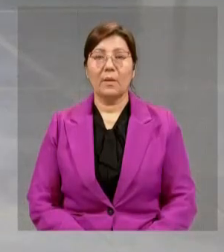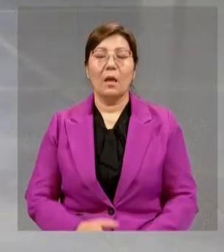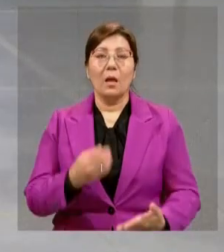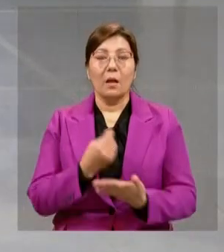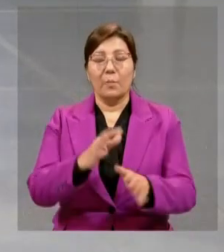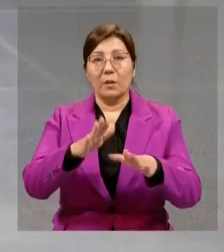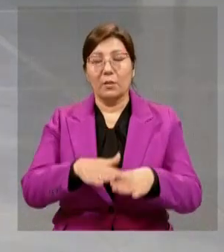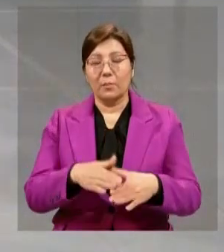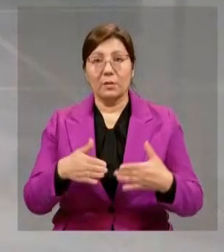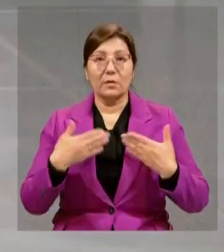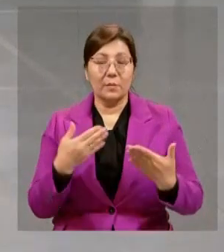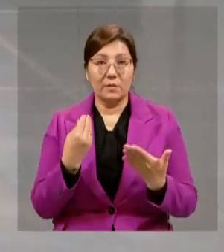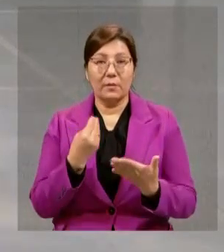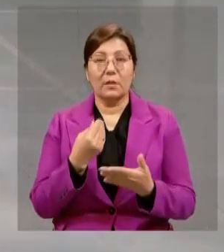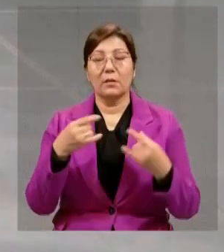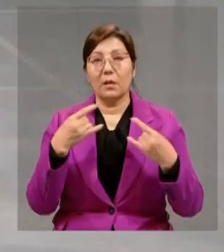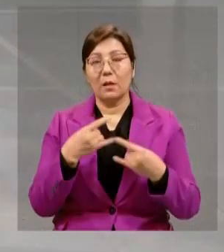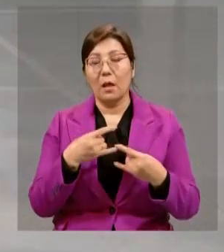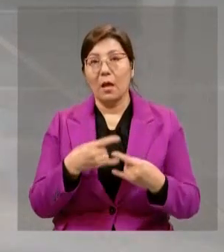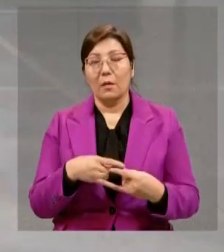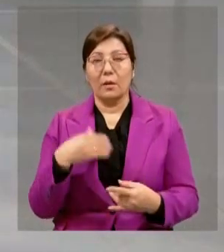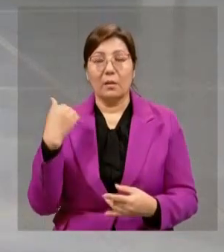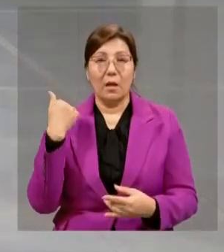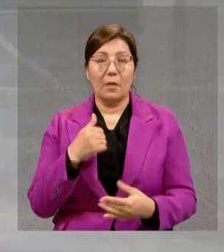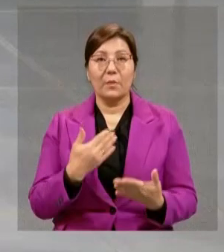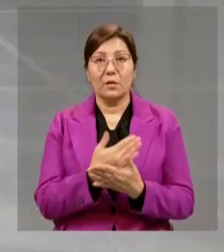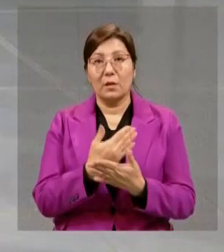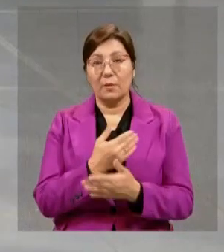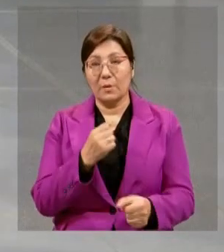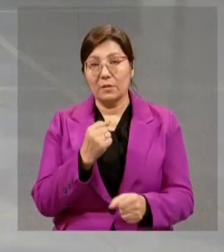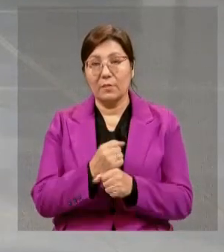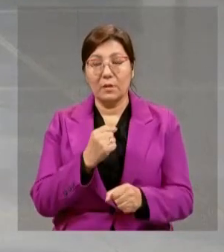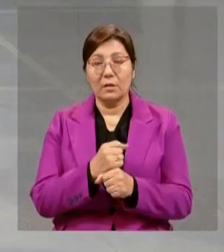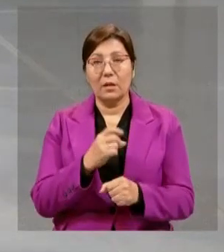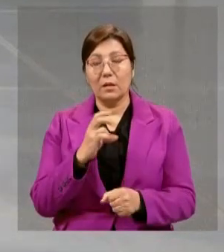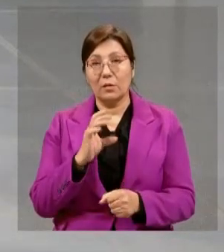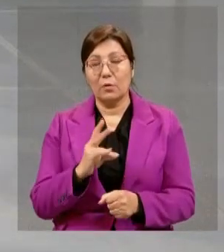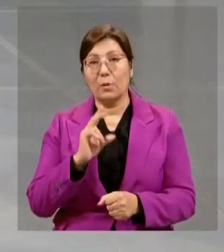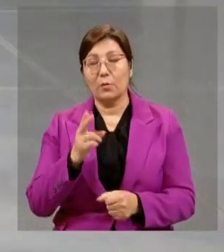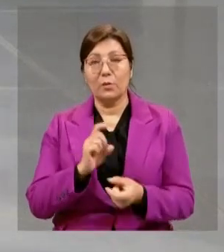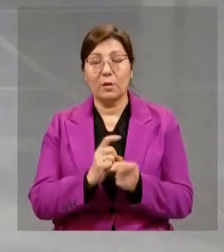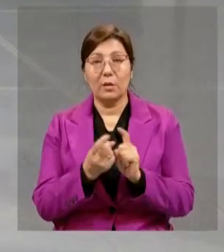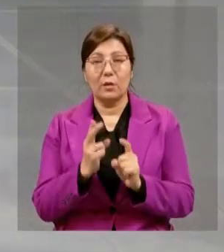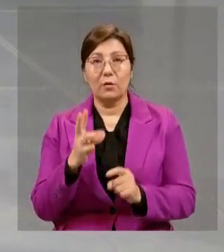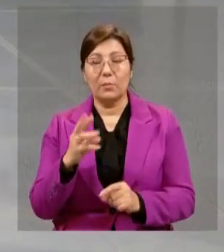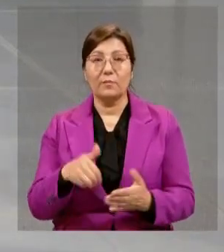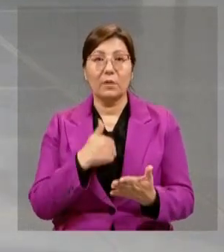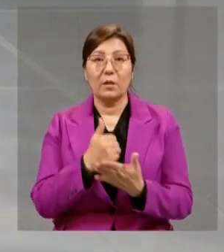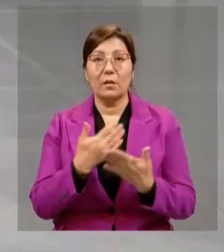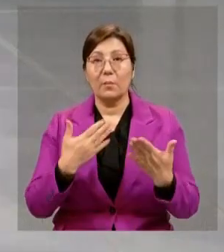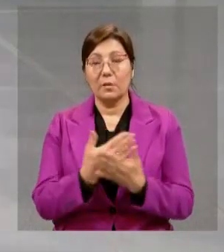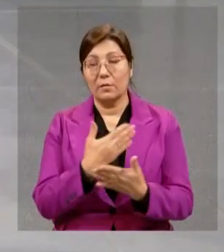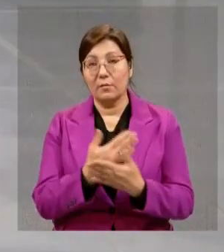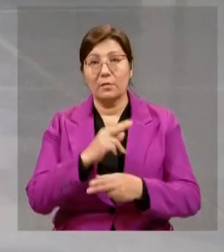Арма көрермен, арнада апта тынысы, дізгіндемен Нұрболат Қуантайұлы, сурды аудармашы Кенжегүл Мәжікова. Бұл аптаның басты